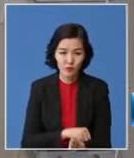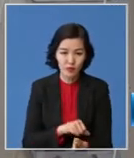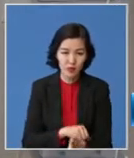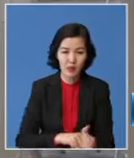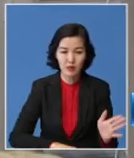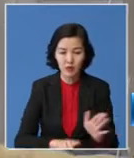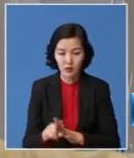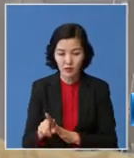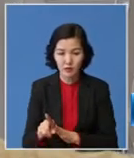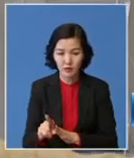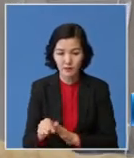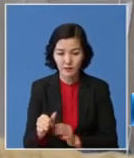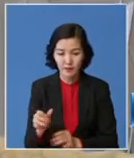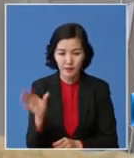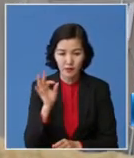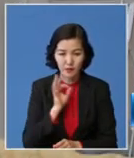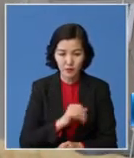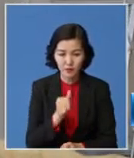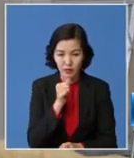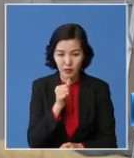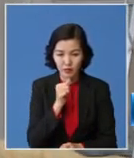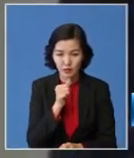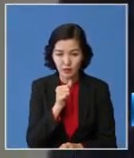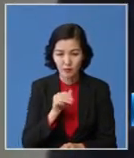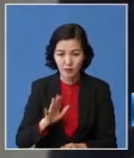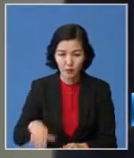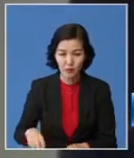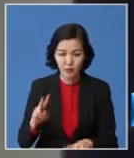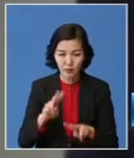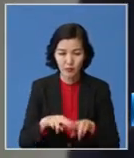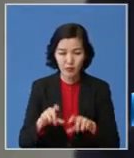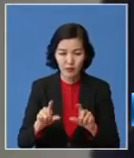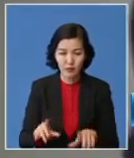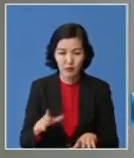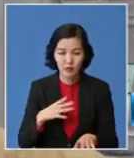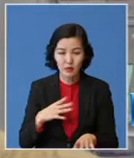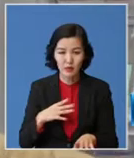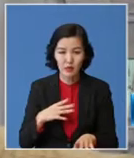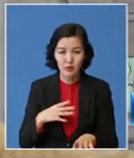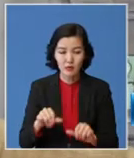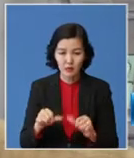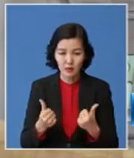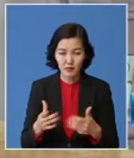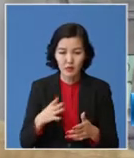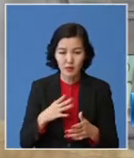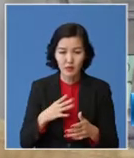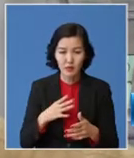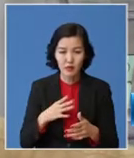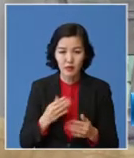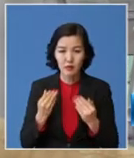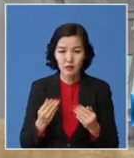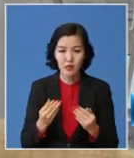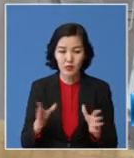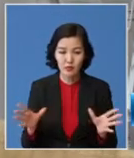начала употреблять. Потом за это отсидела, замужем была, разведена. Сейчас